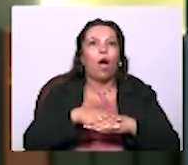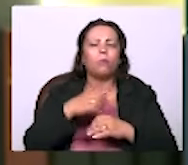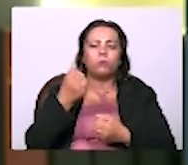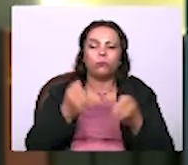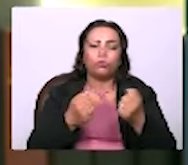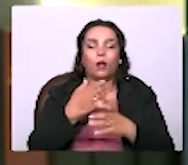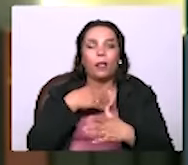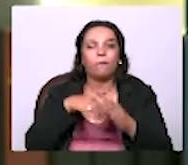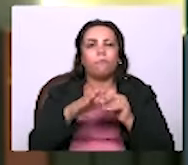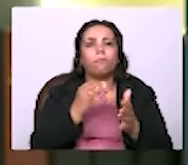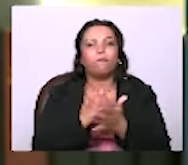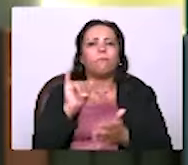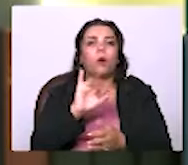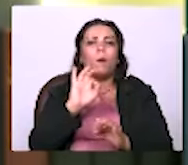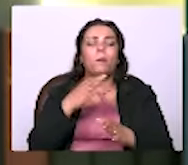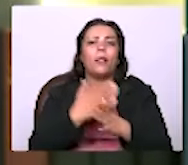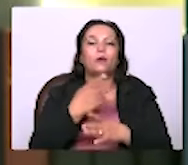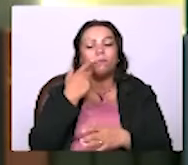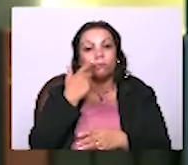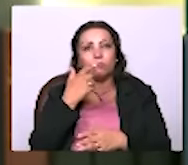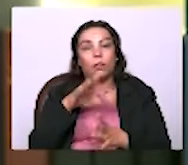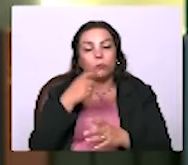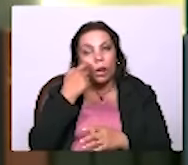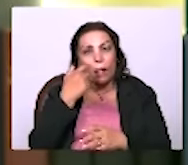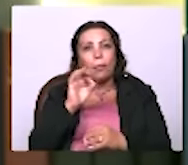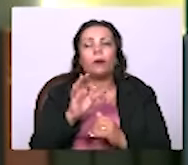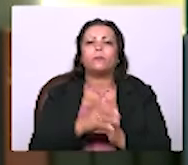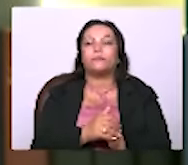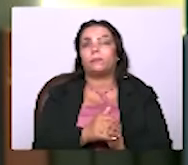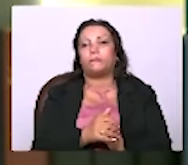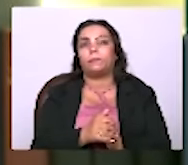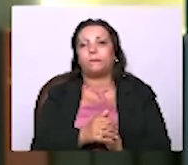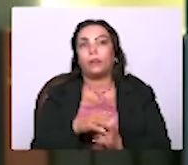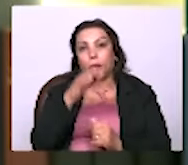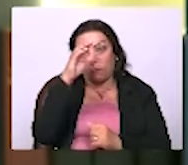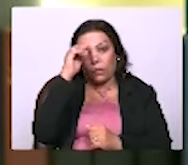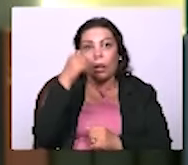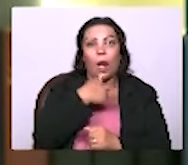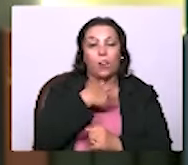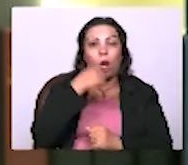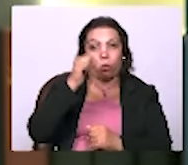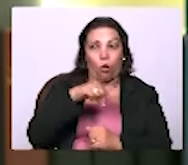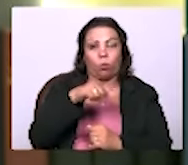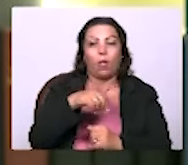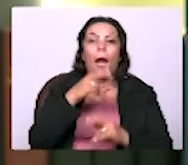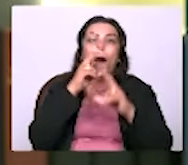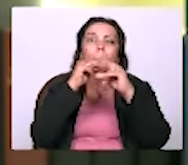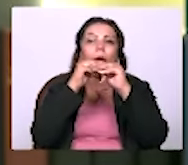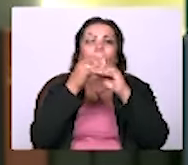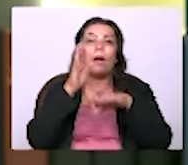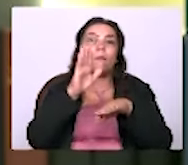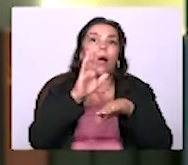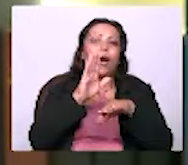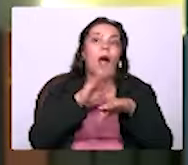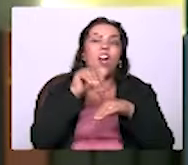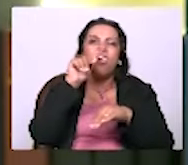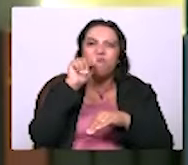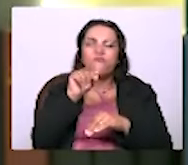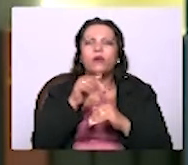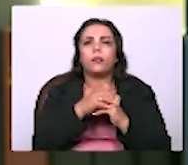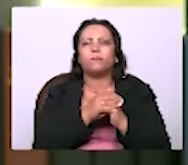كلها امور احنا محتاجين ان احنا نقف قدامها فانا اذا كنت النهارده بنتكلم على ان هناك